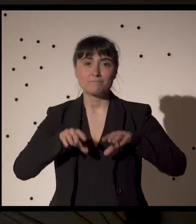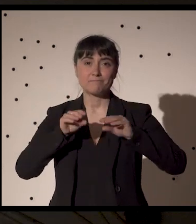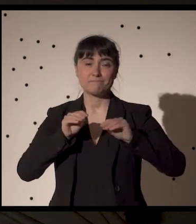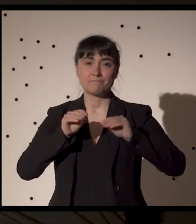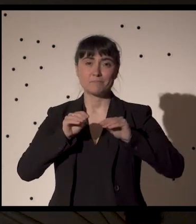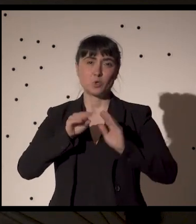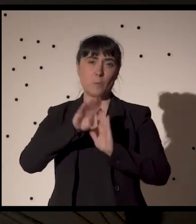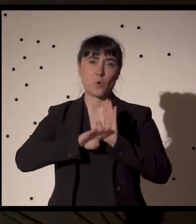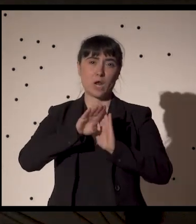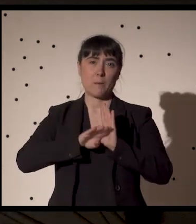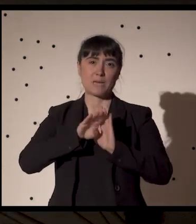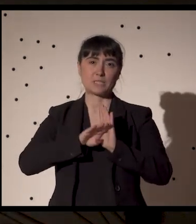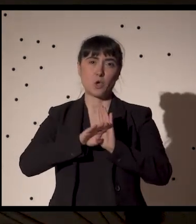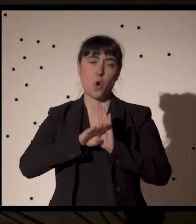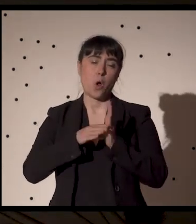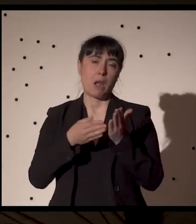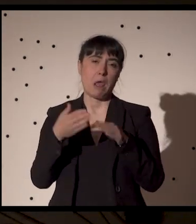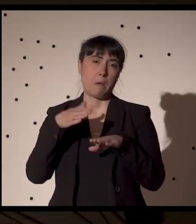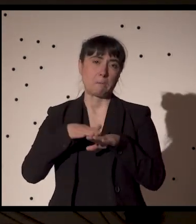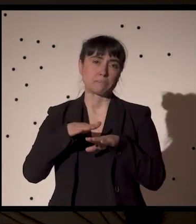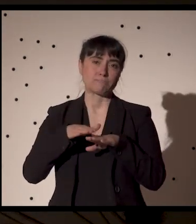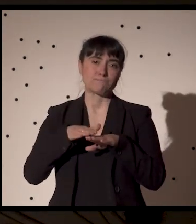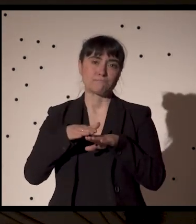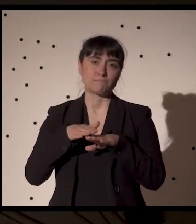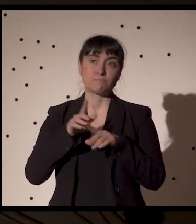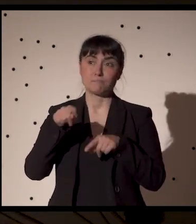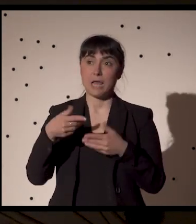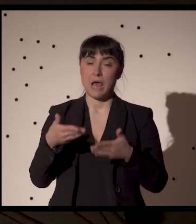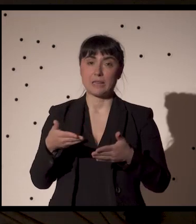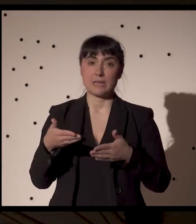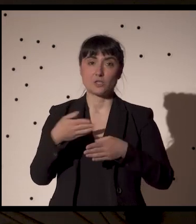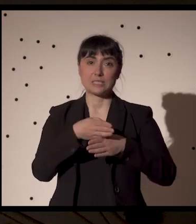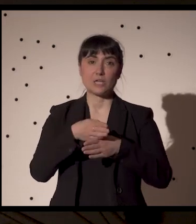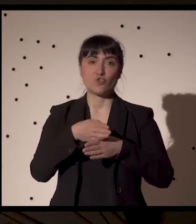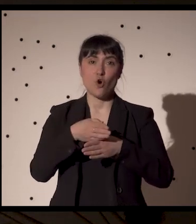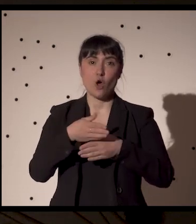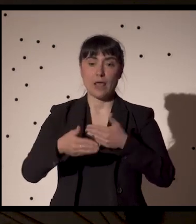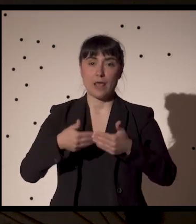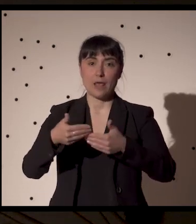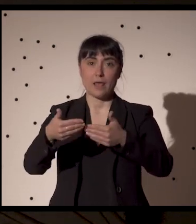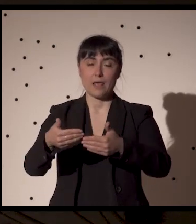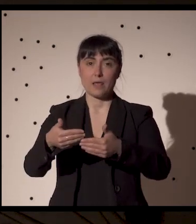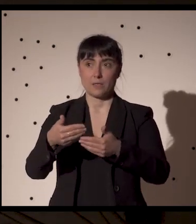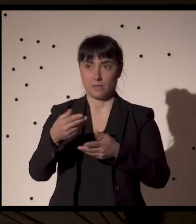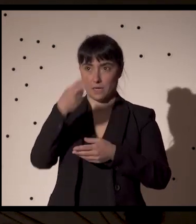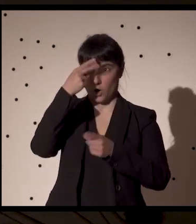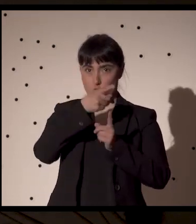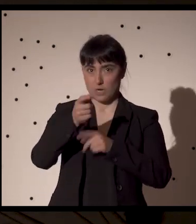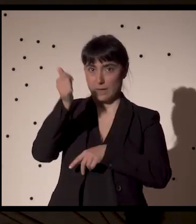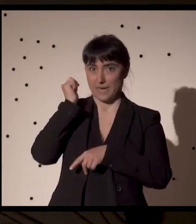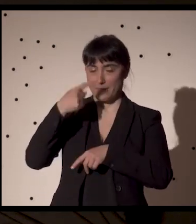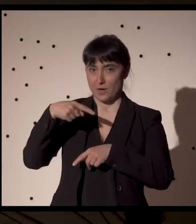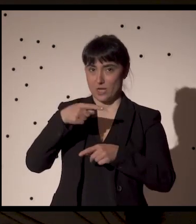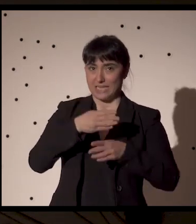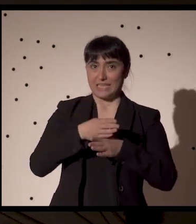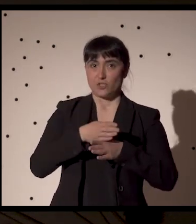e cose che abbiamo potuto cominciare a fare con questa stagione che in corso prima facevamo le stagioni vi ricordate semestrali e